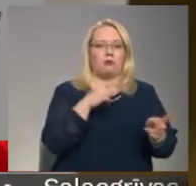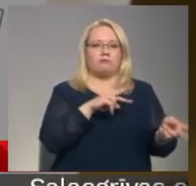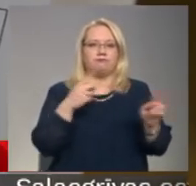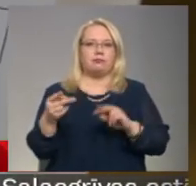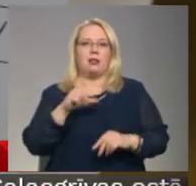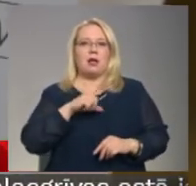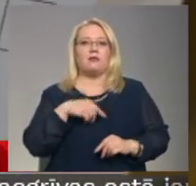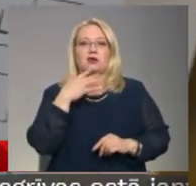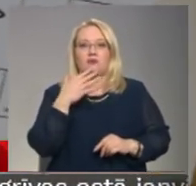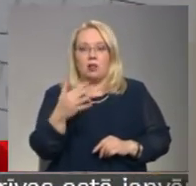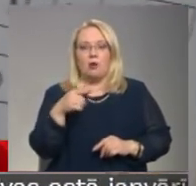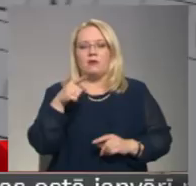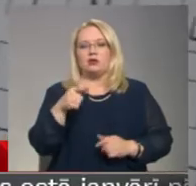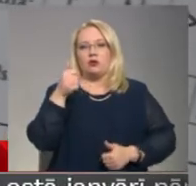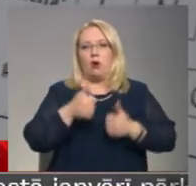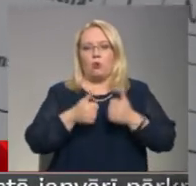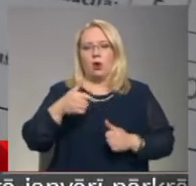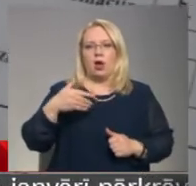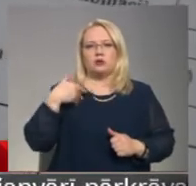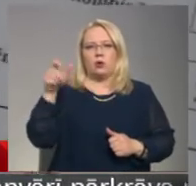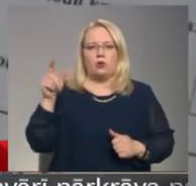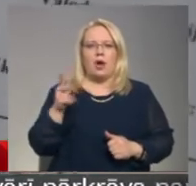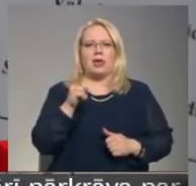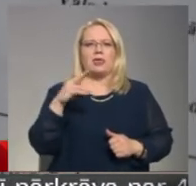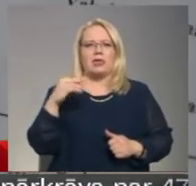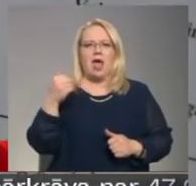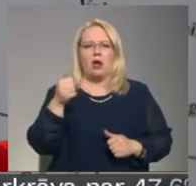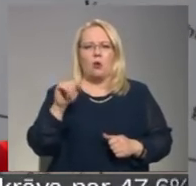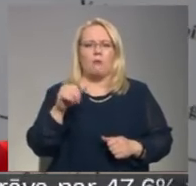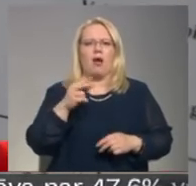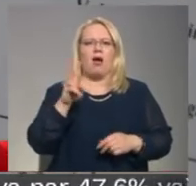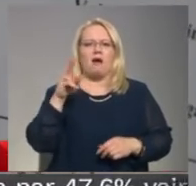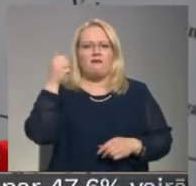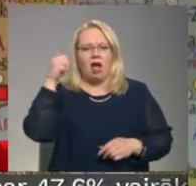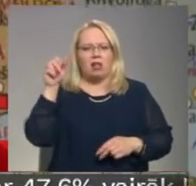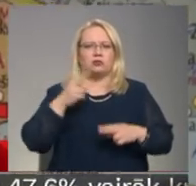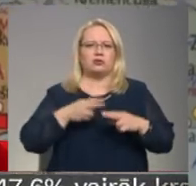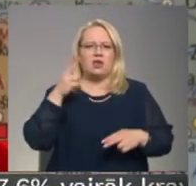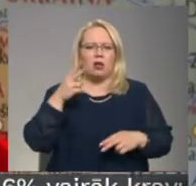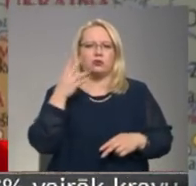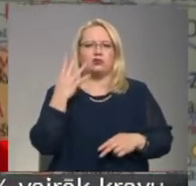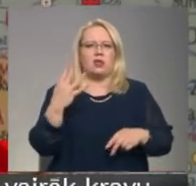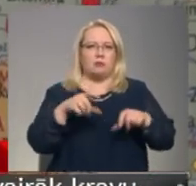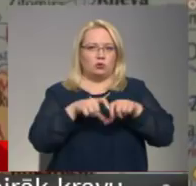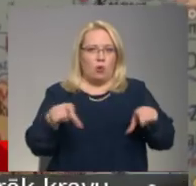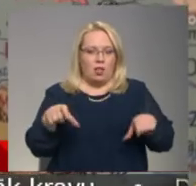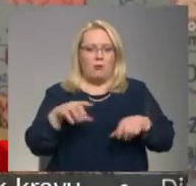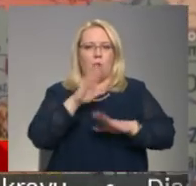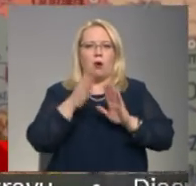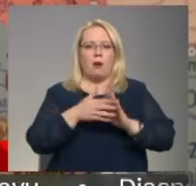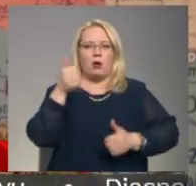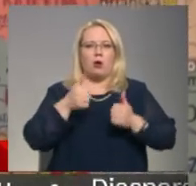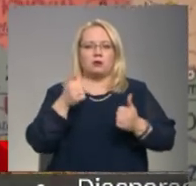latviešu valodu. Viņš konkurēja ar skolēniem no Ķegumu, Valkas, Saldus un četrām Rīgas skolām. Konkursa tēma šai reizē bija